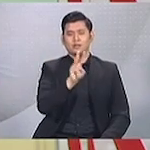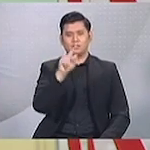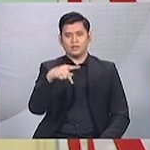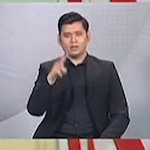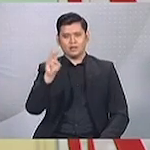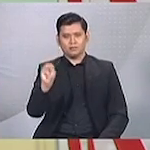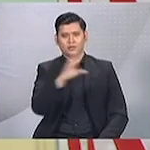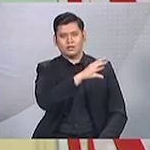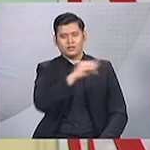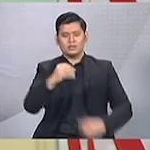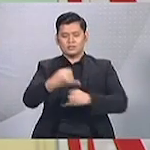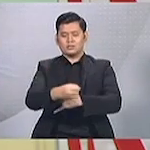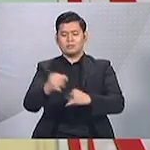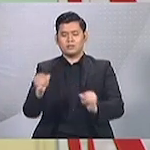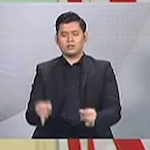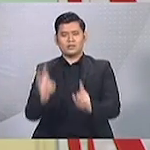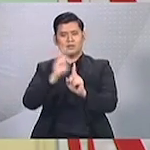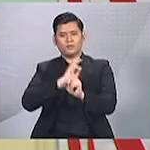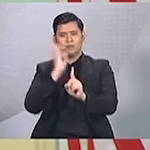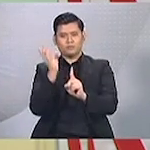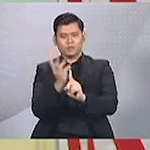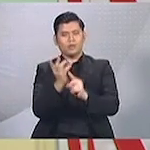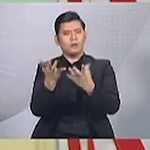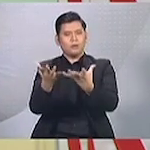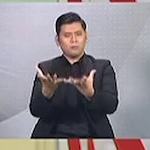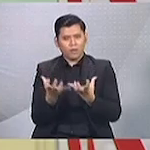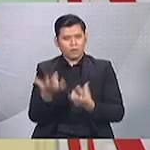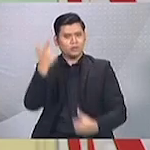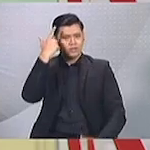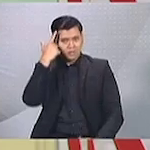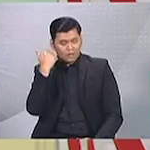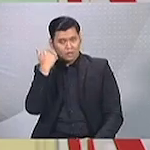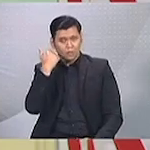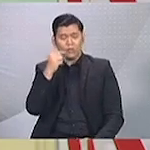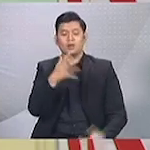Jabatan Kebajikan Masyarakat untuk SOP yang lebih detail supaya mereka boleh